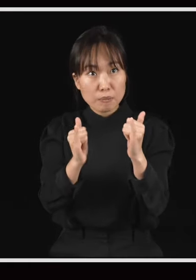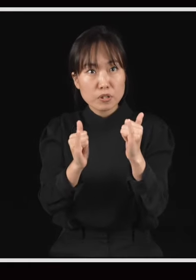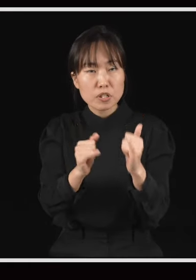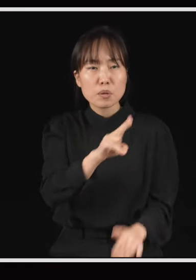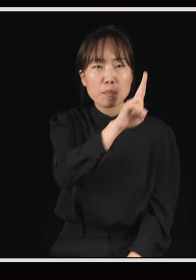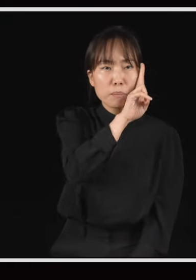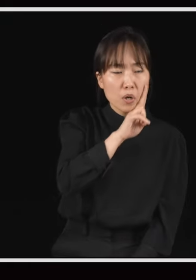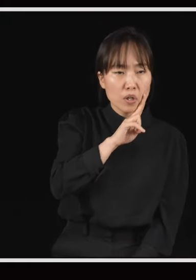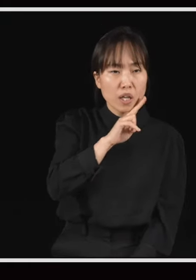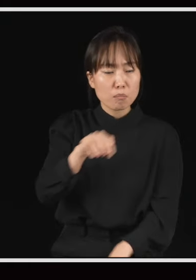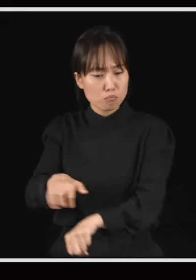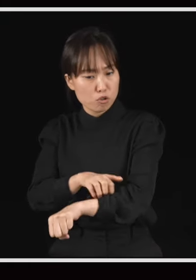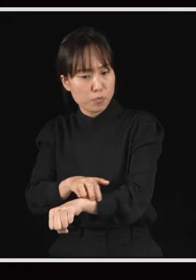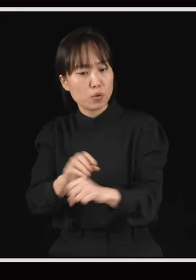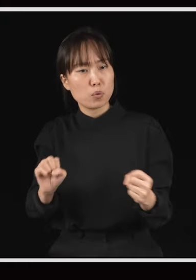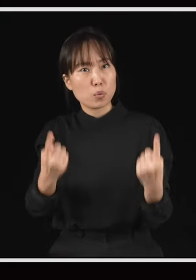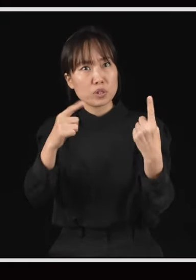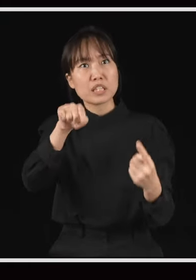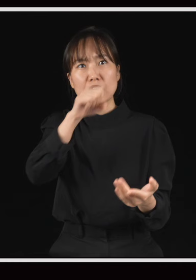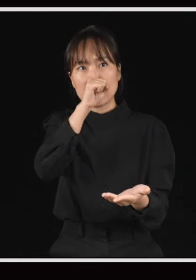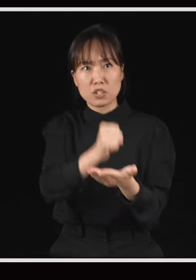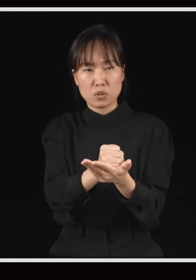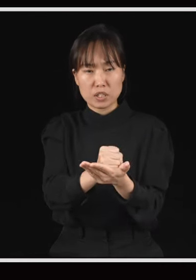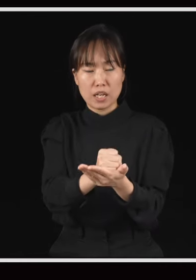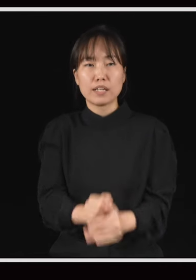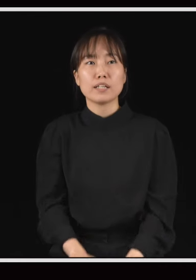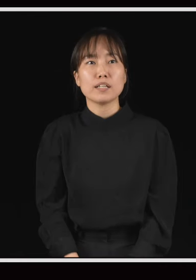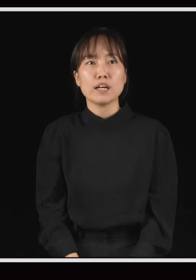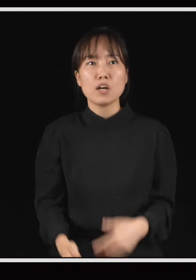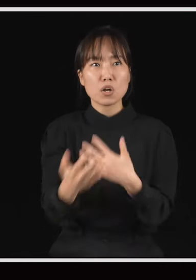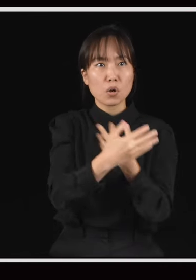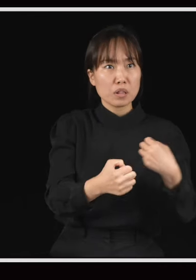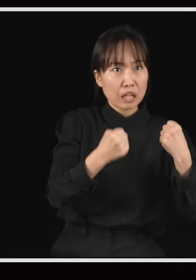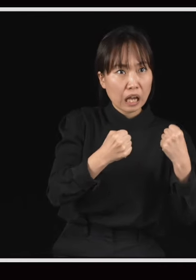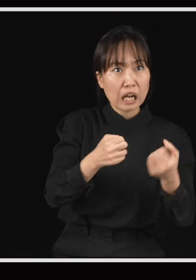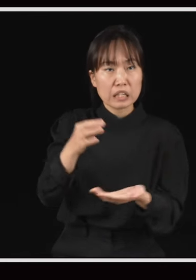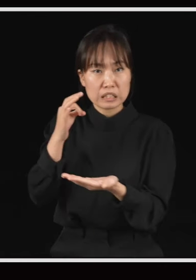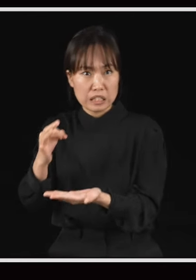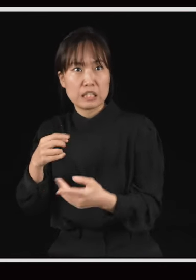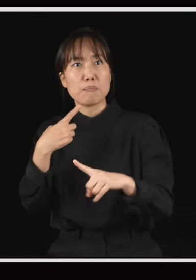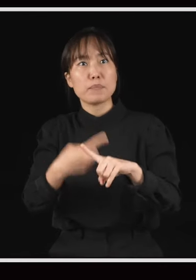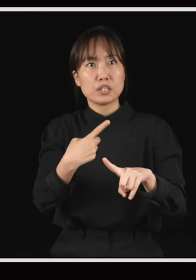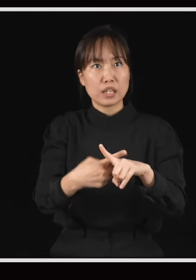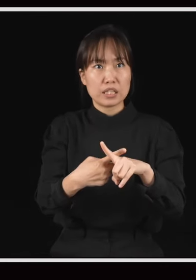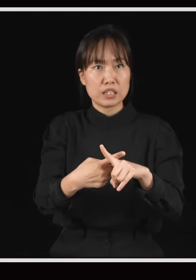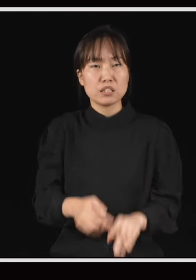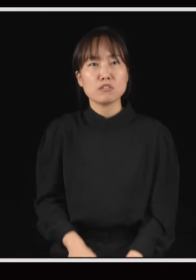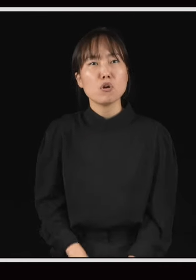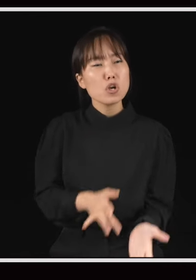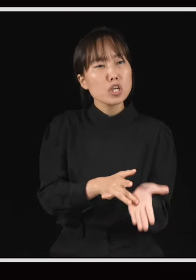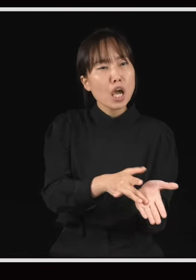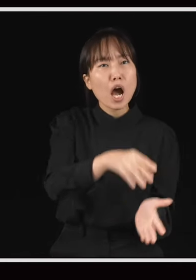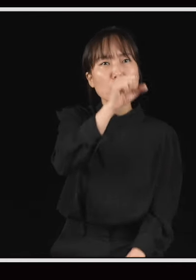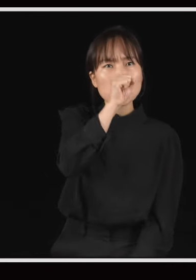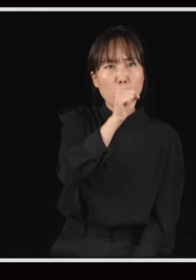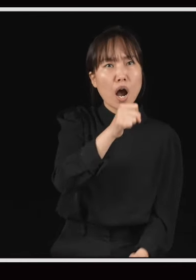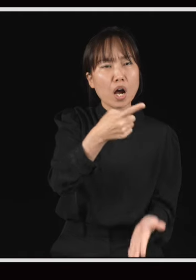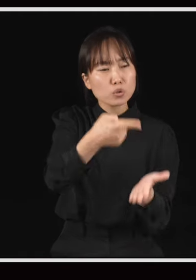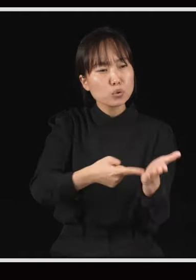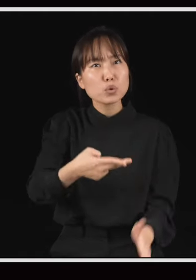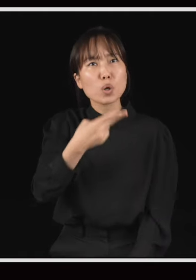편안함, 불편함이죠. 우리가 건강 자본, 경제 자본 똑같아요. 약술 없이